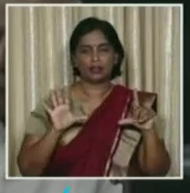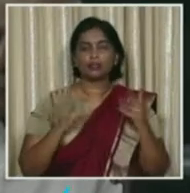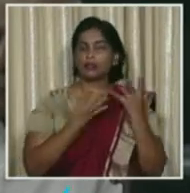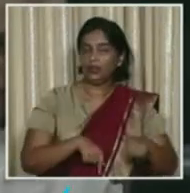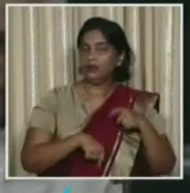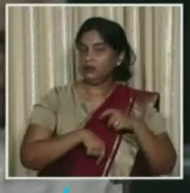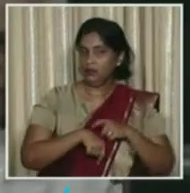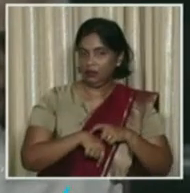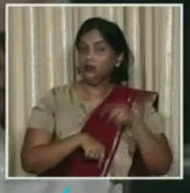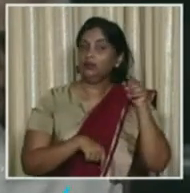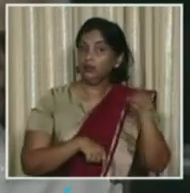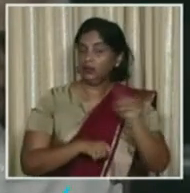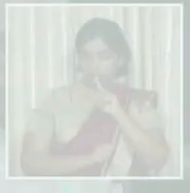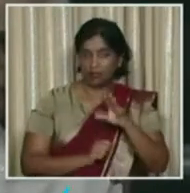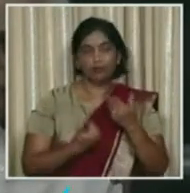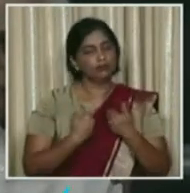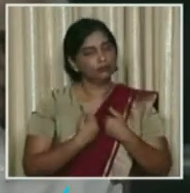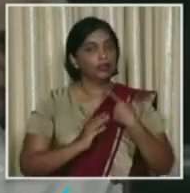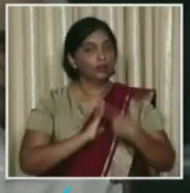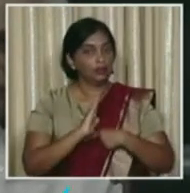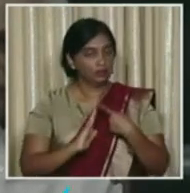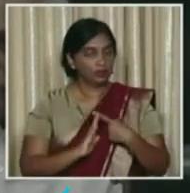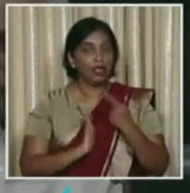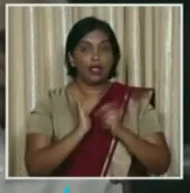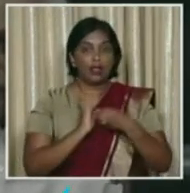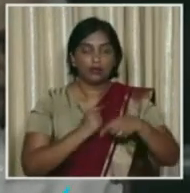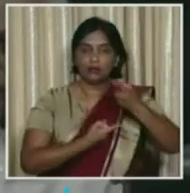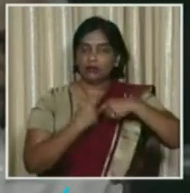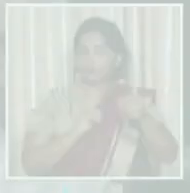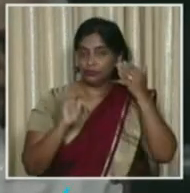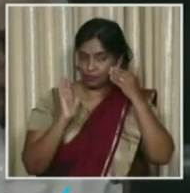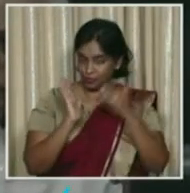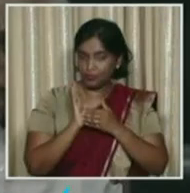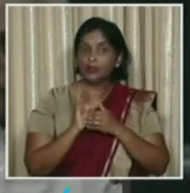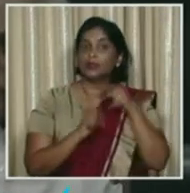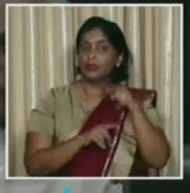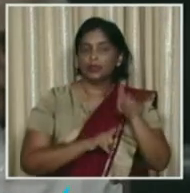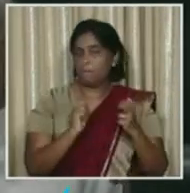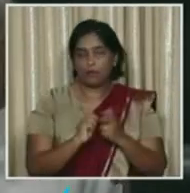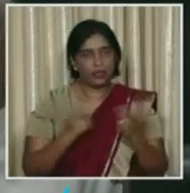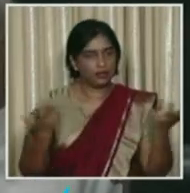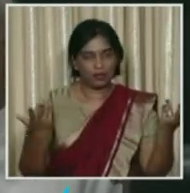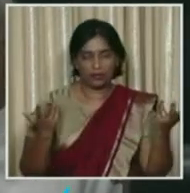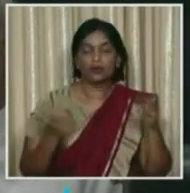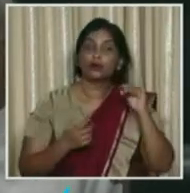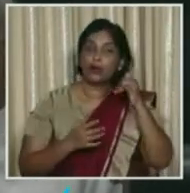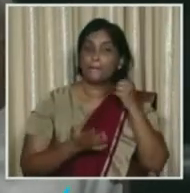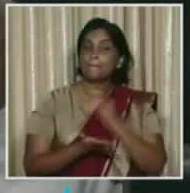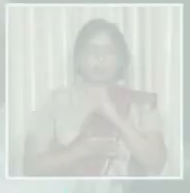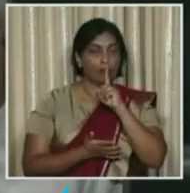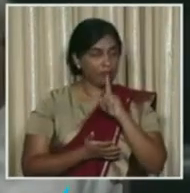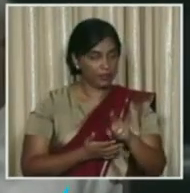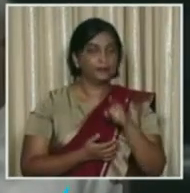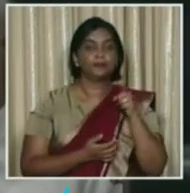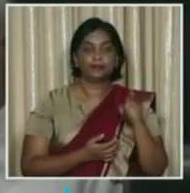ලබා ගන්නට පුළුවන්. එයා කියලා තියෙන්නේ අපිට දේශීය ණය ප්‍රතිව්‍යගත කිරීම පිළිබඳව ඒ ගැන සාකච්ඡා කරන්න කියලා. සමහර බැංකු කියනවා